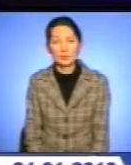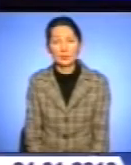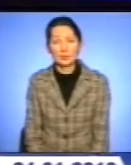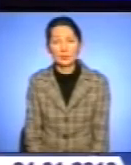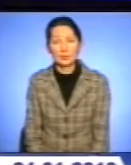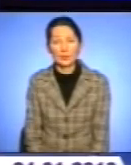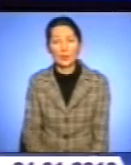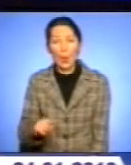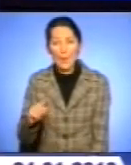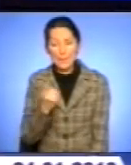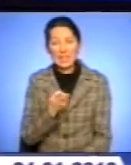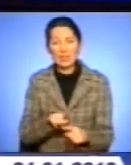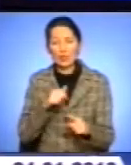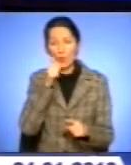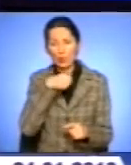області.